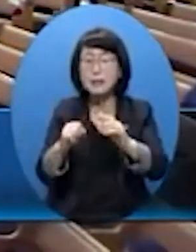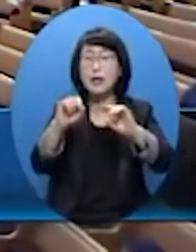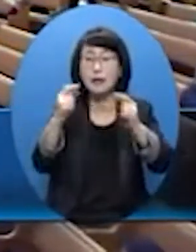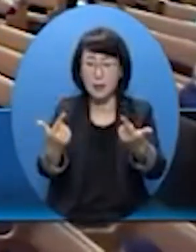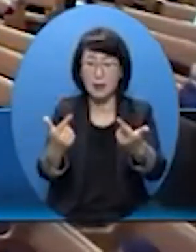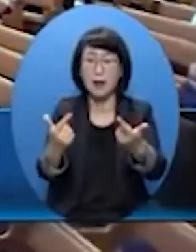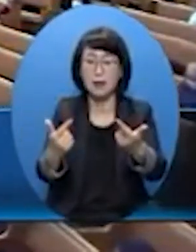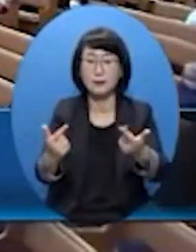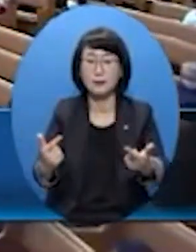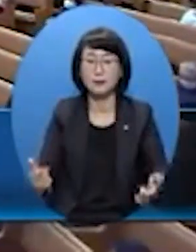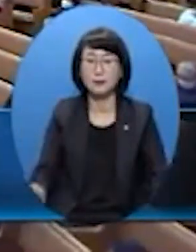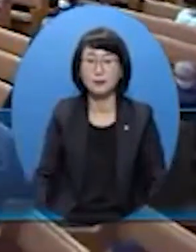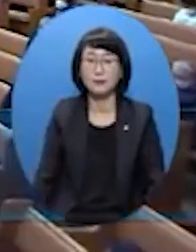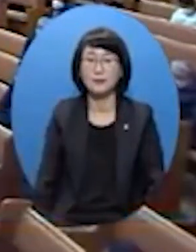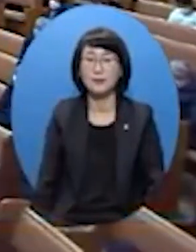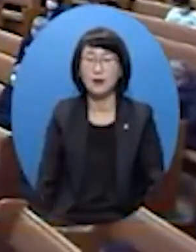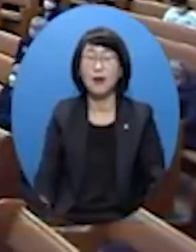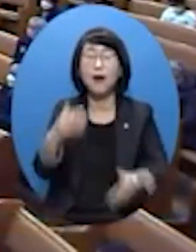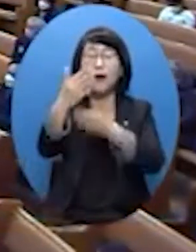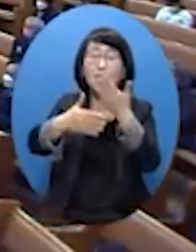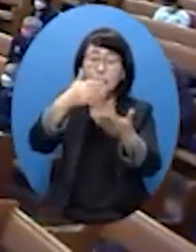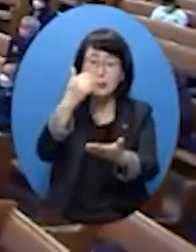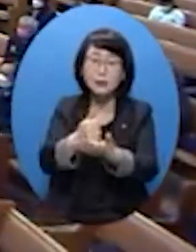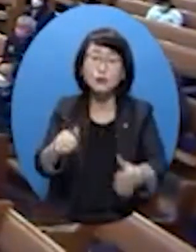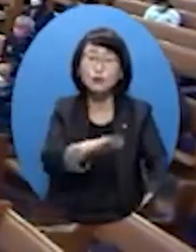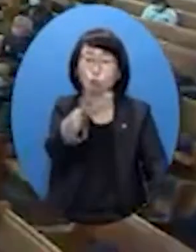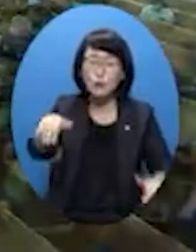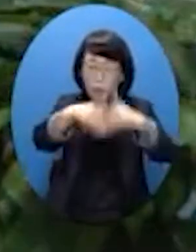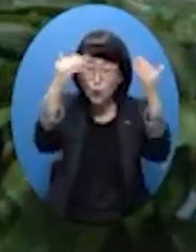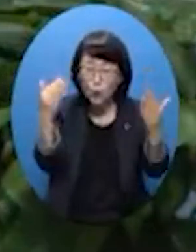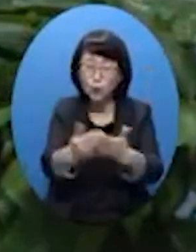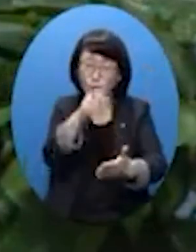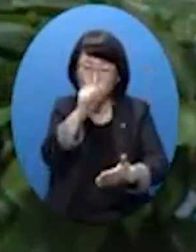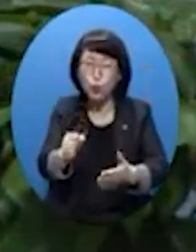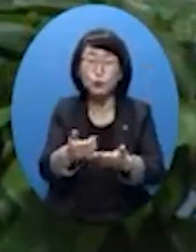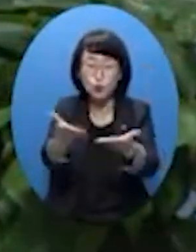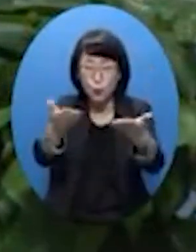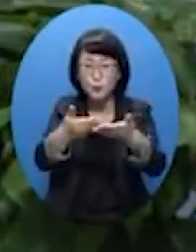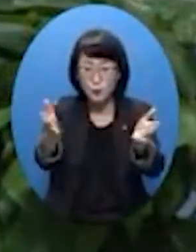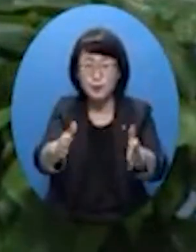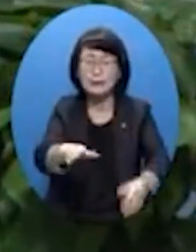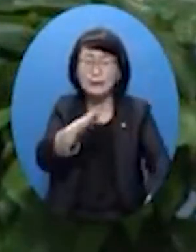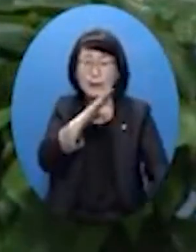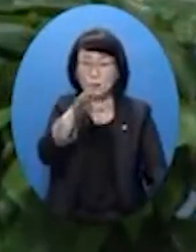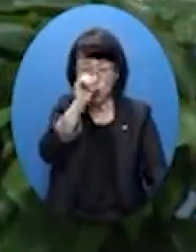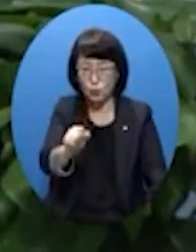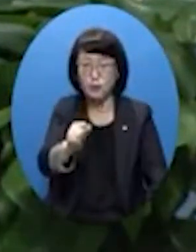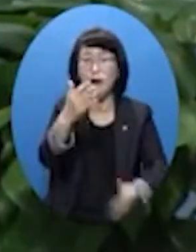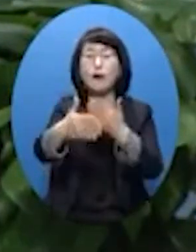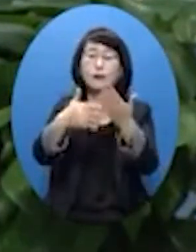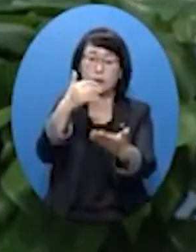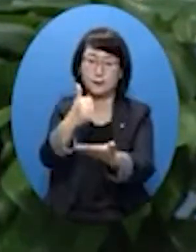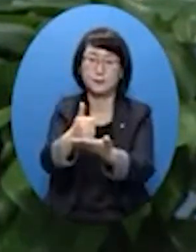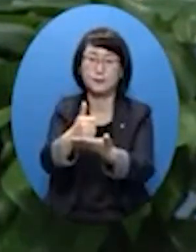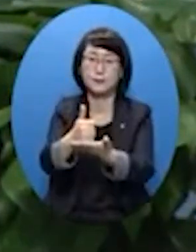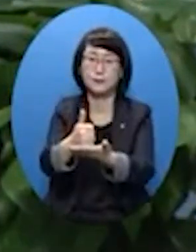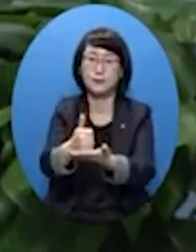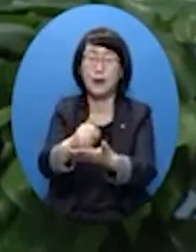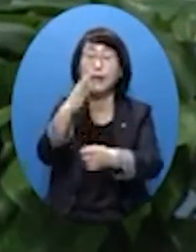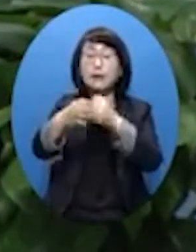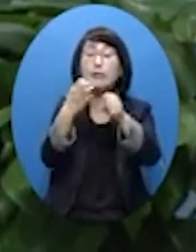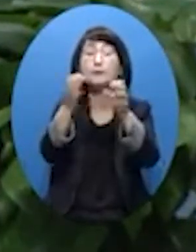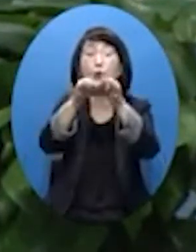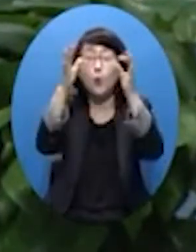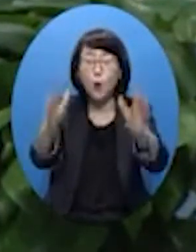아니하였습니다 하나님은 우리의 모든 조수 쥐는 참으로 좋으신 하나님이 되어 있습니다 이 사진